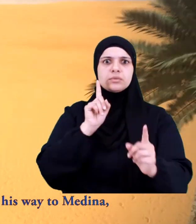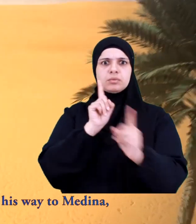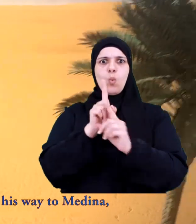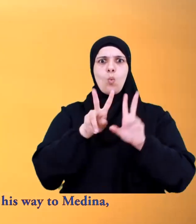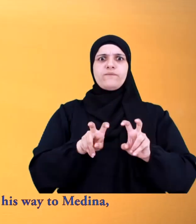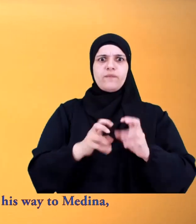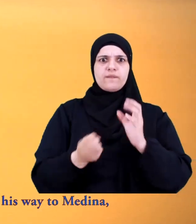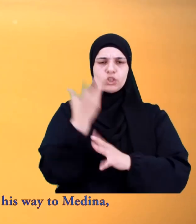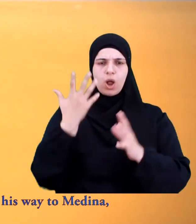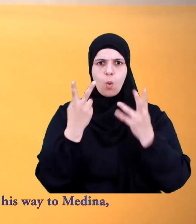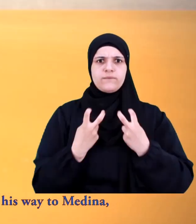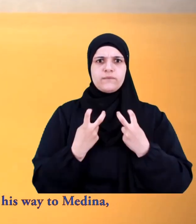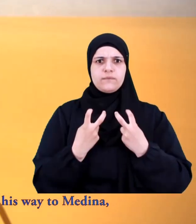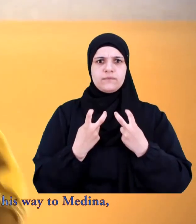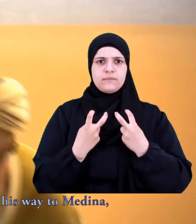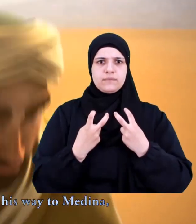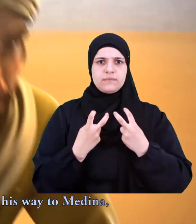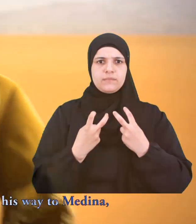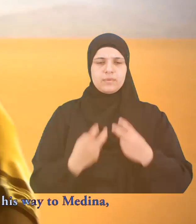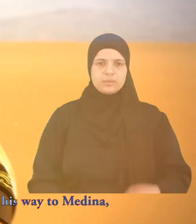أنه توقف فجأة.